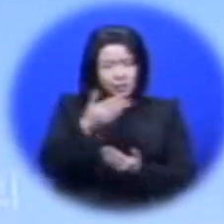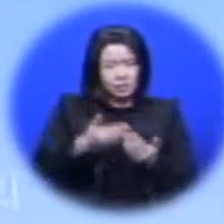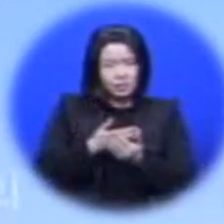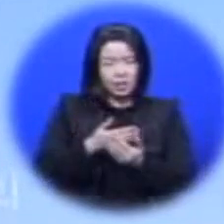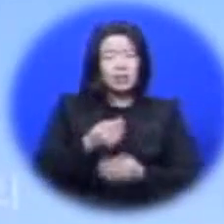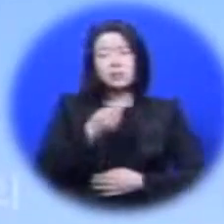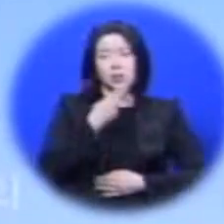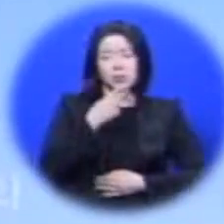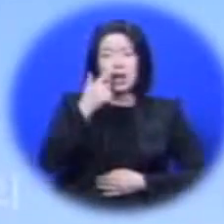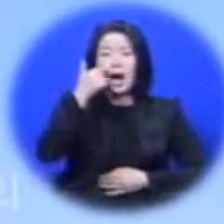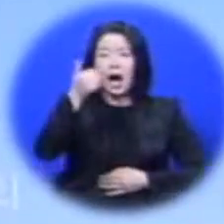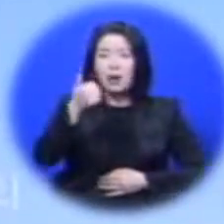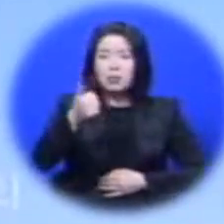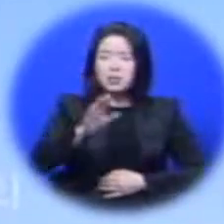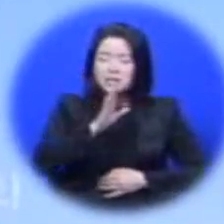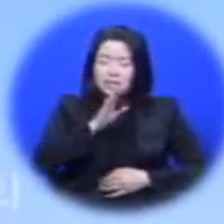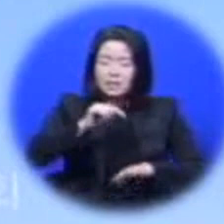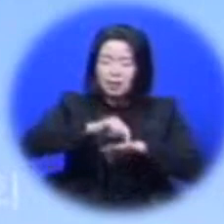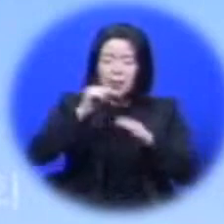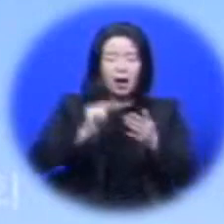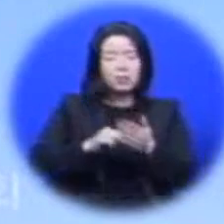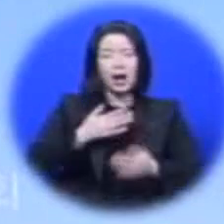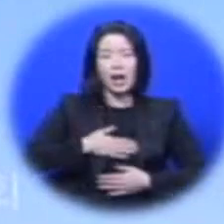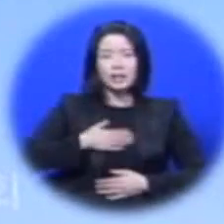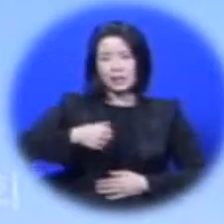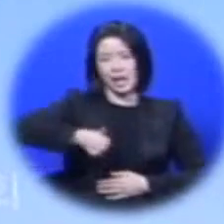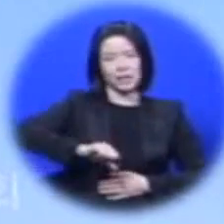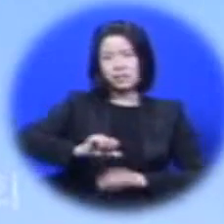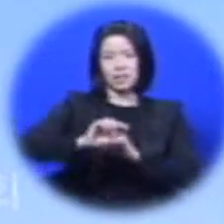아버지의 마음을 정말 아는 아들이 아니었던 겁니다.